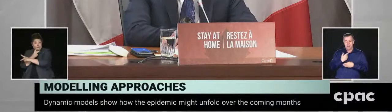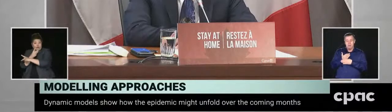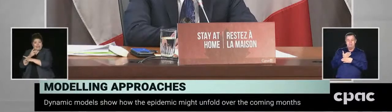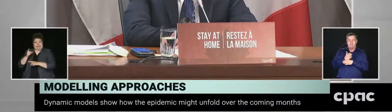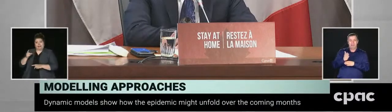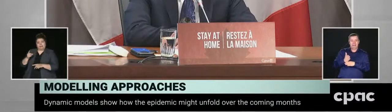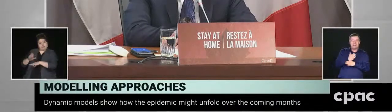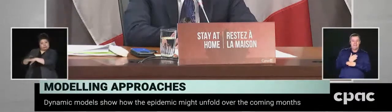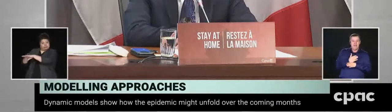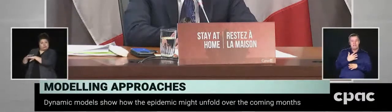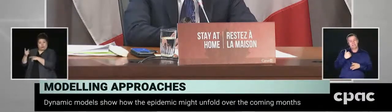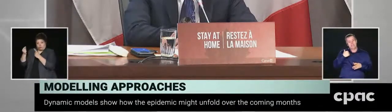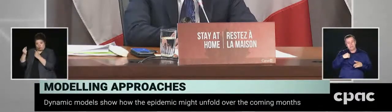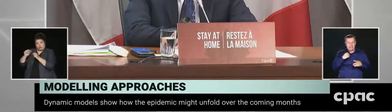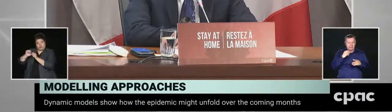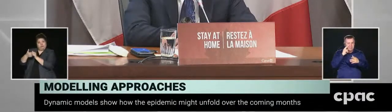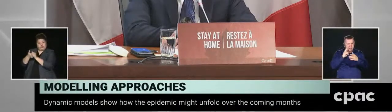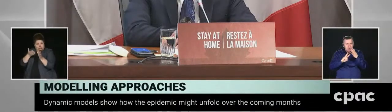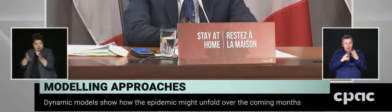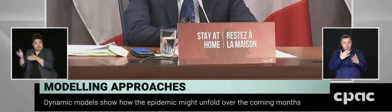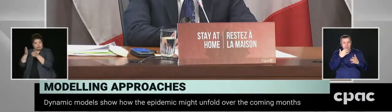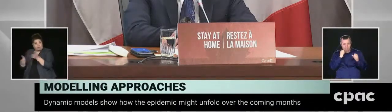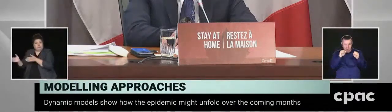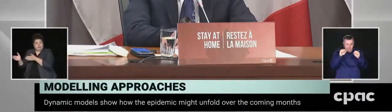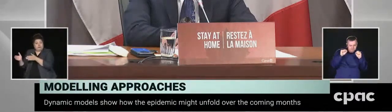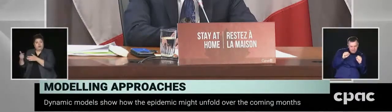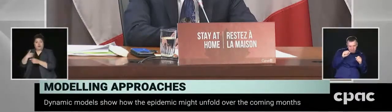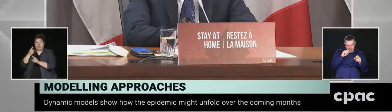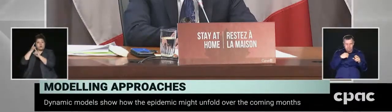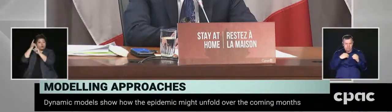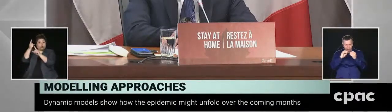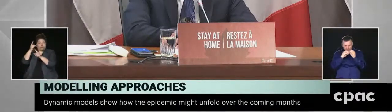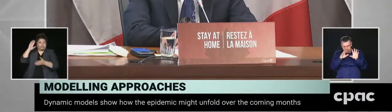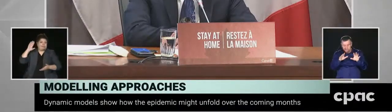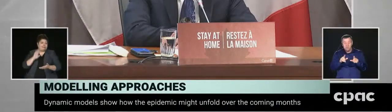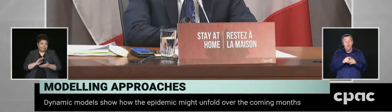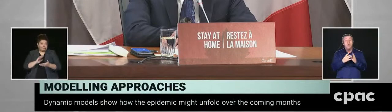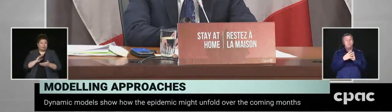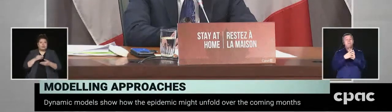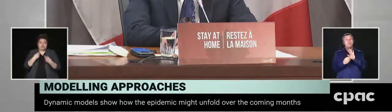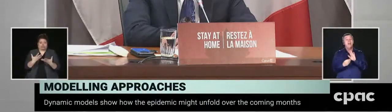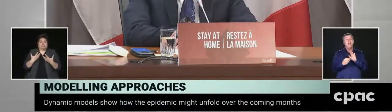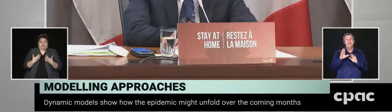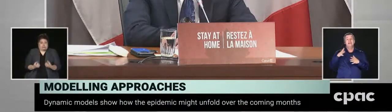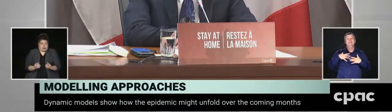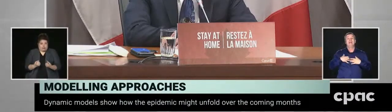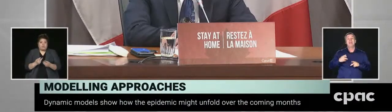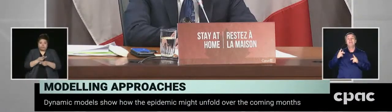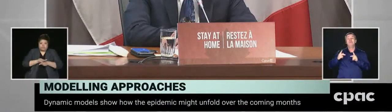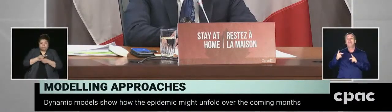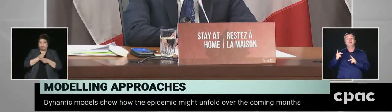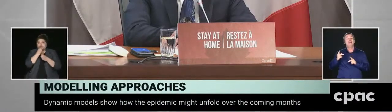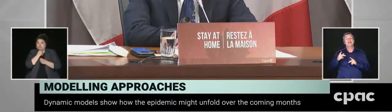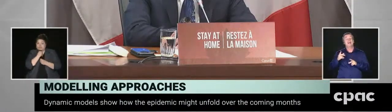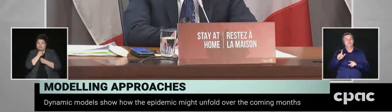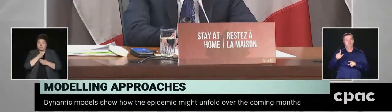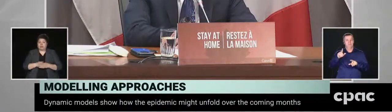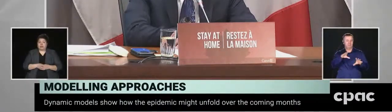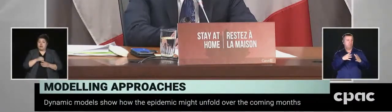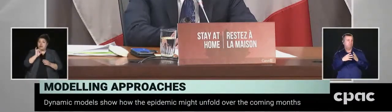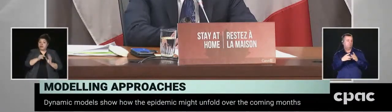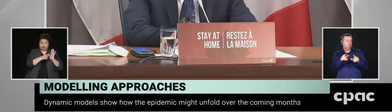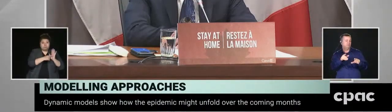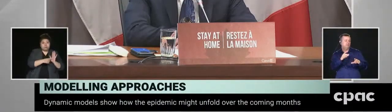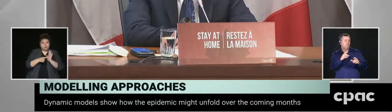possible. Des modèles sont utilisés dans le domaine de la santé publique pour appuyer les décisions prises et pour préparer